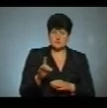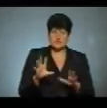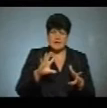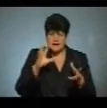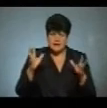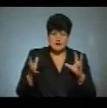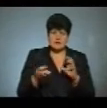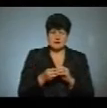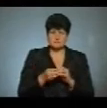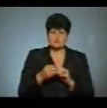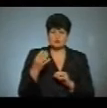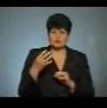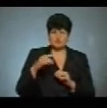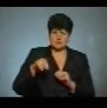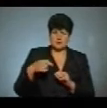дають